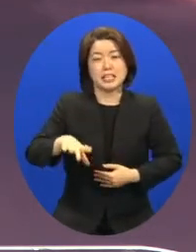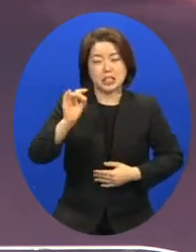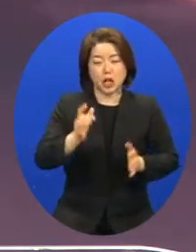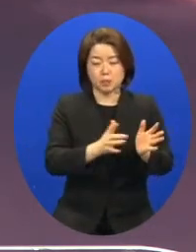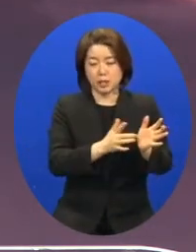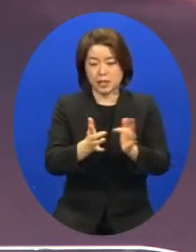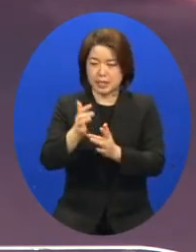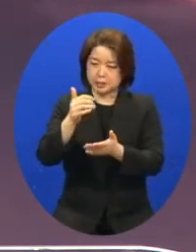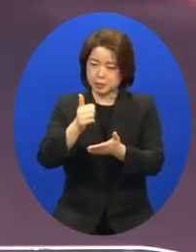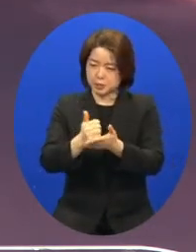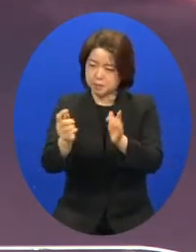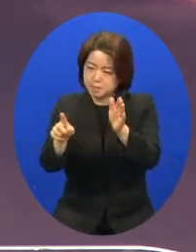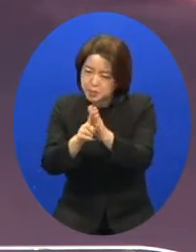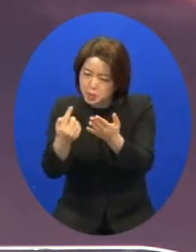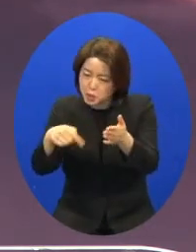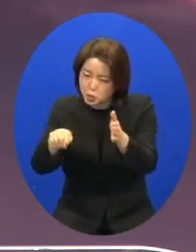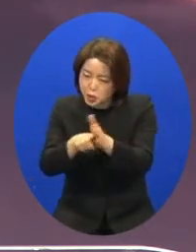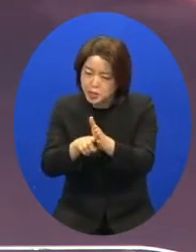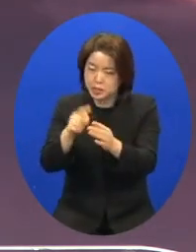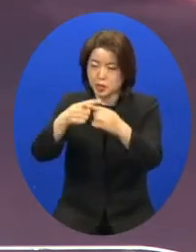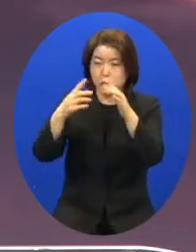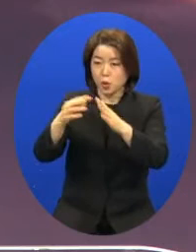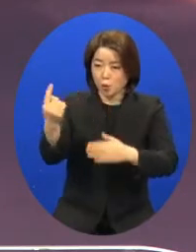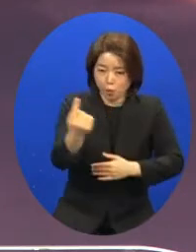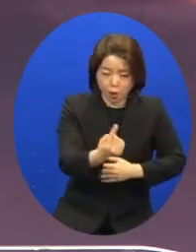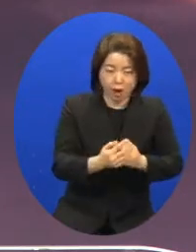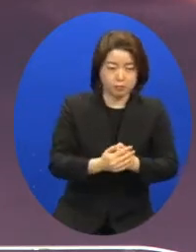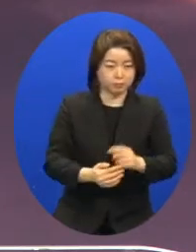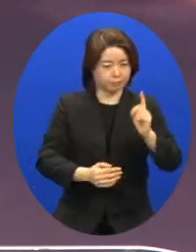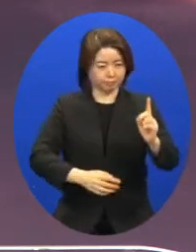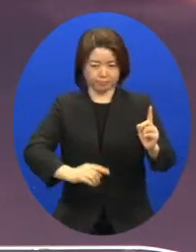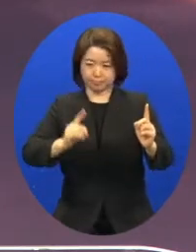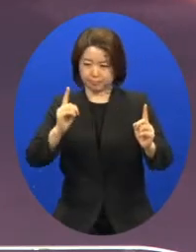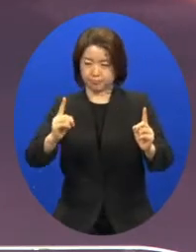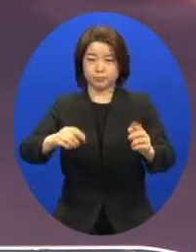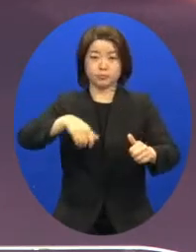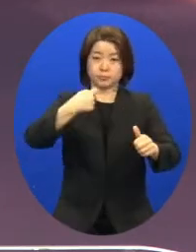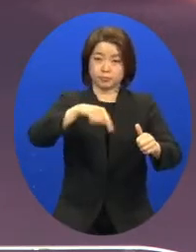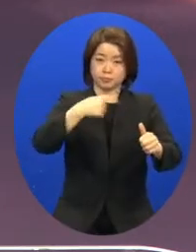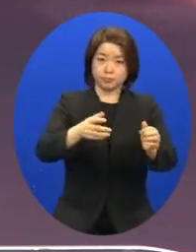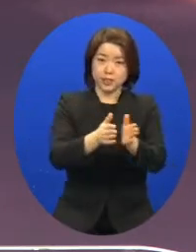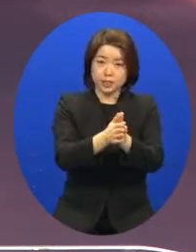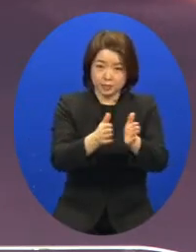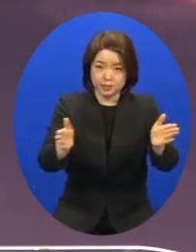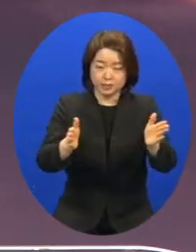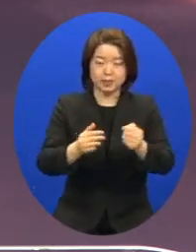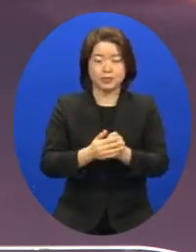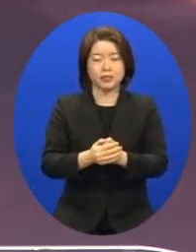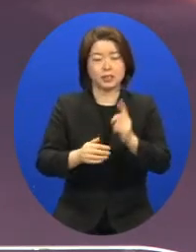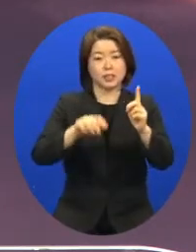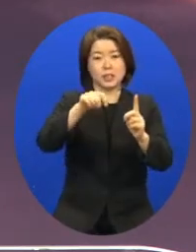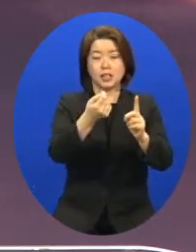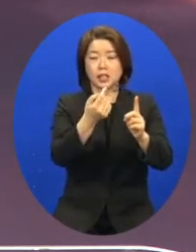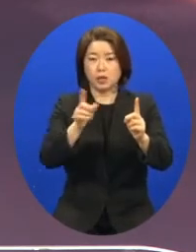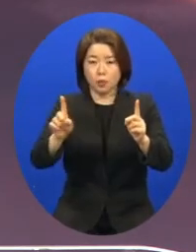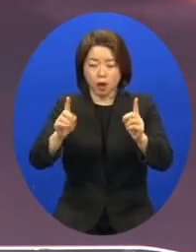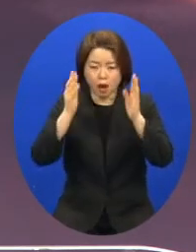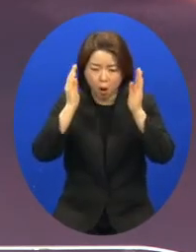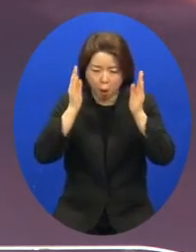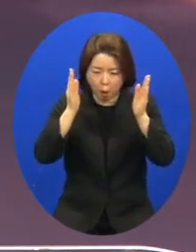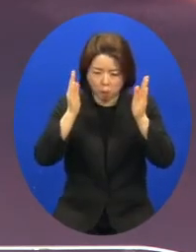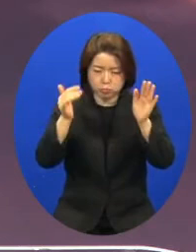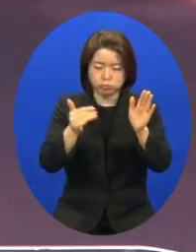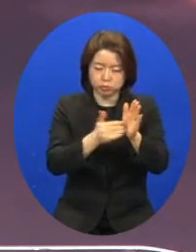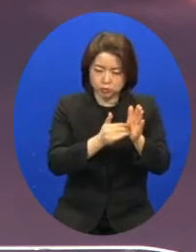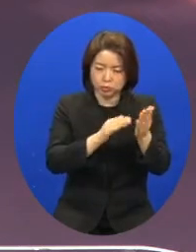예수를 믿어볼까 하고 교회에 나왔다가 1대1 양육을 시작을 했는데 일과를 공부하고 도저히